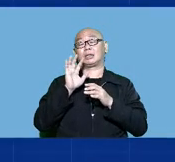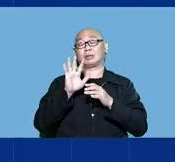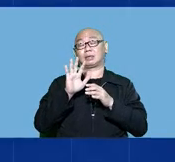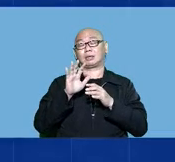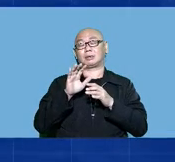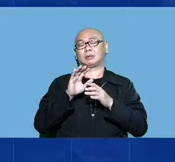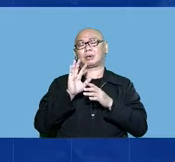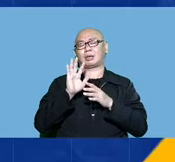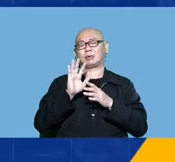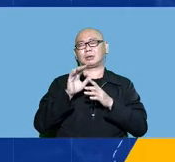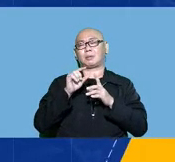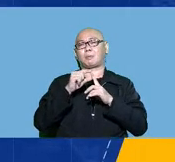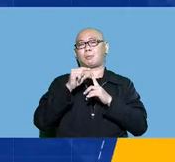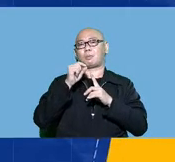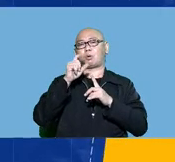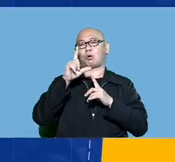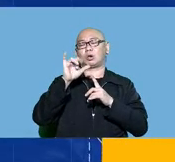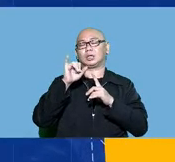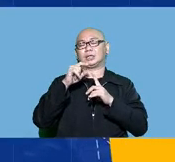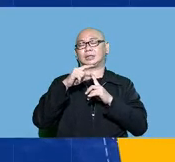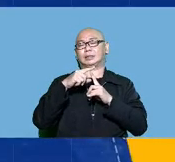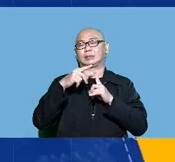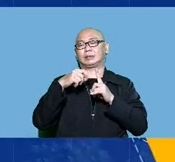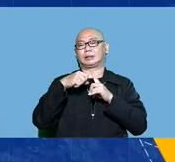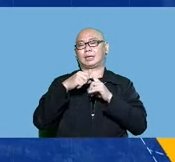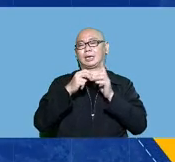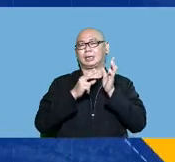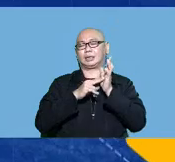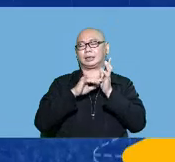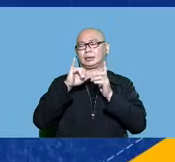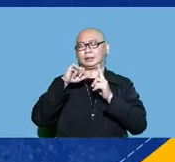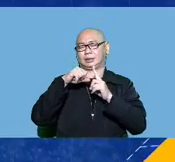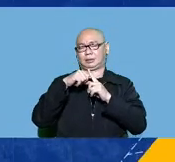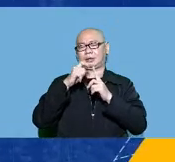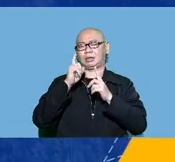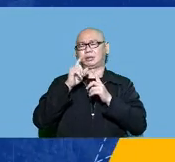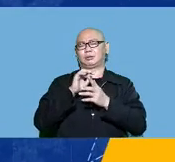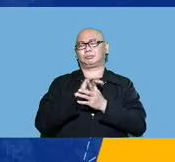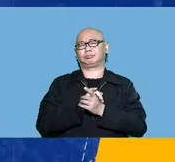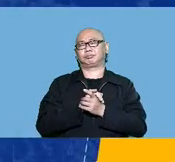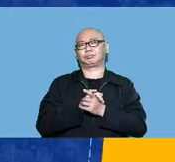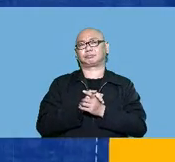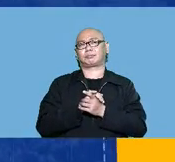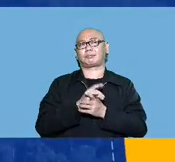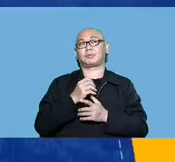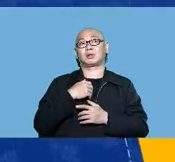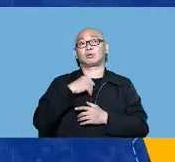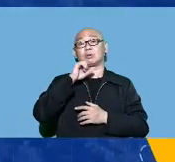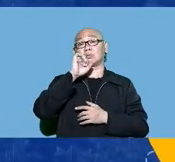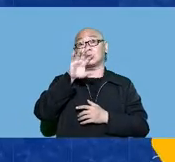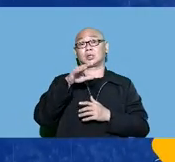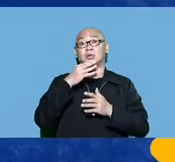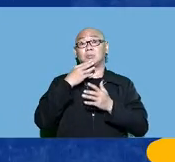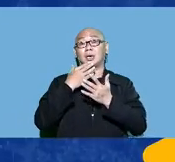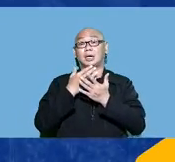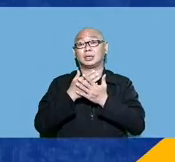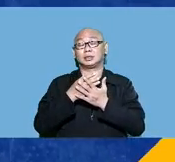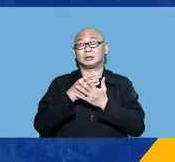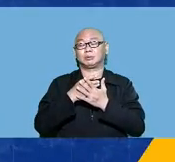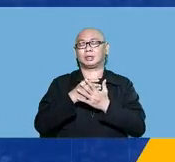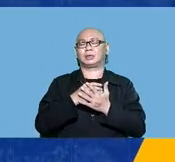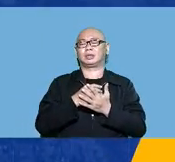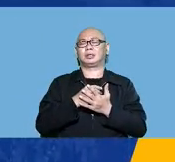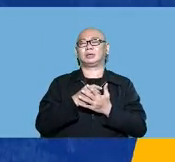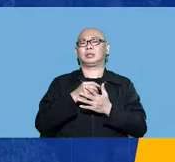profesornya, profesor terapan sesungguhnya seperti itu. Kemudian saya ucapkan terima kasih kepada Dekan yang